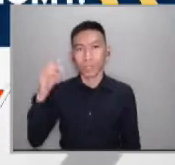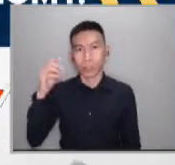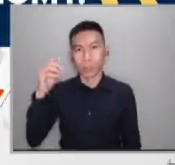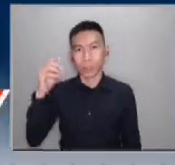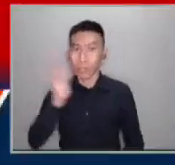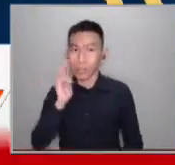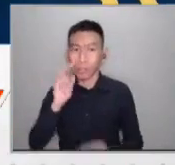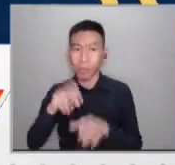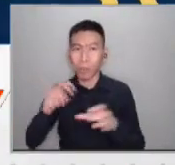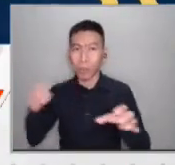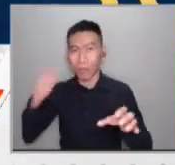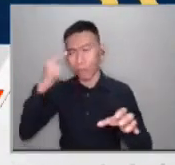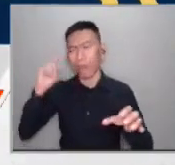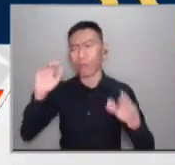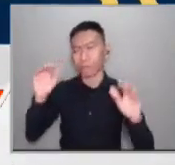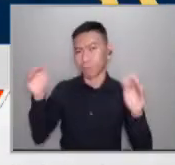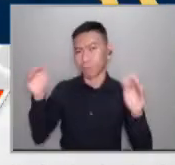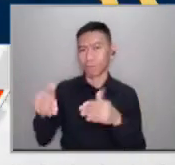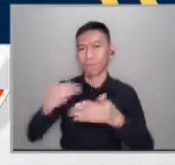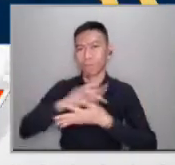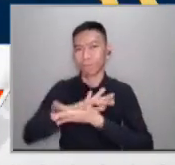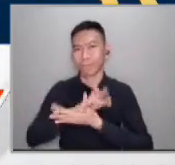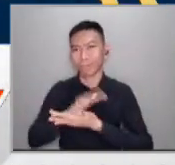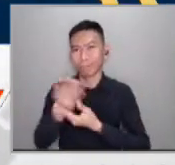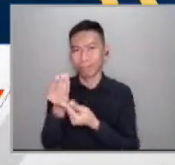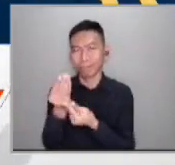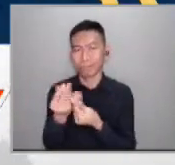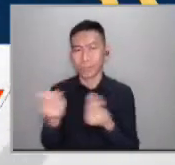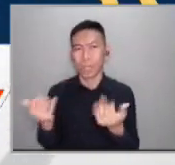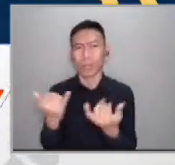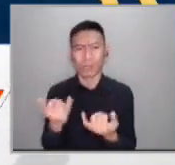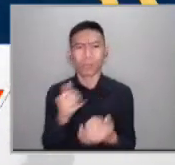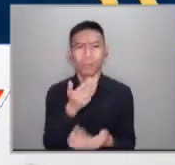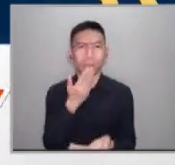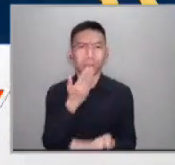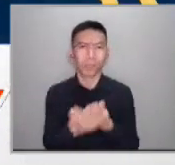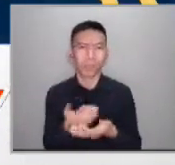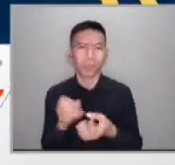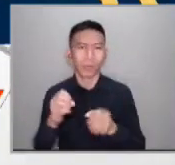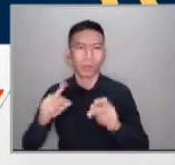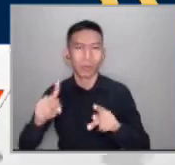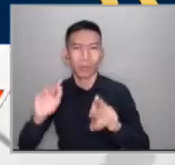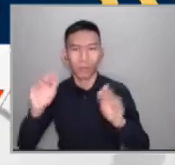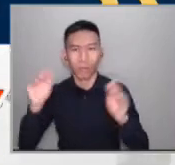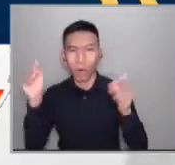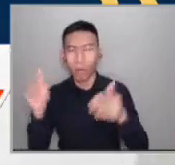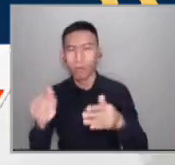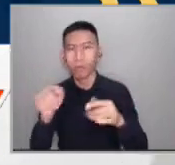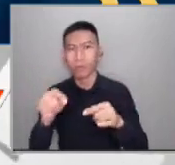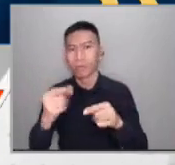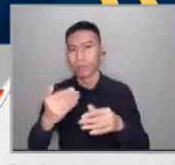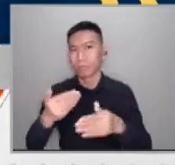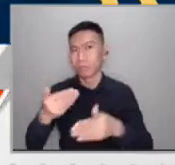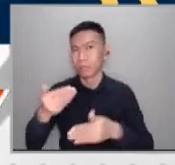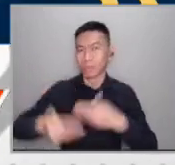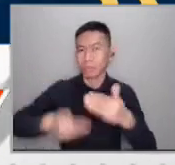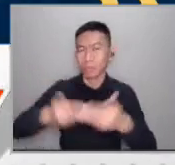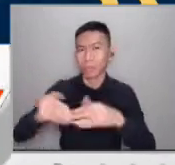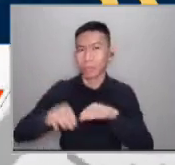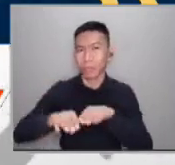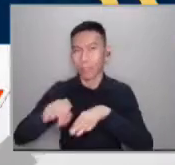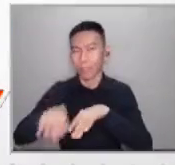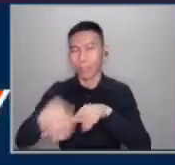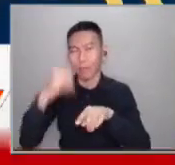pandemic. Magandang oportunidad niya ito para mapagtuunan pa ng pansin ang mga hakbang tungo sa maayos at mapayapang